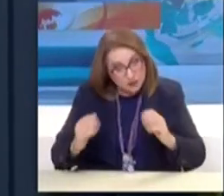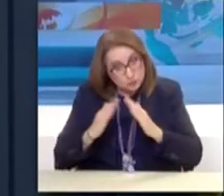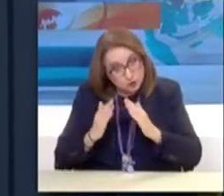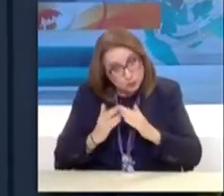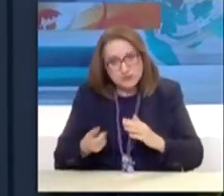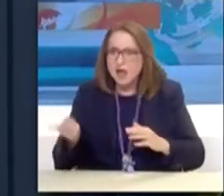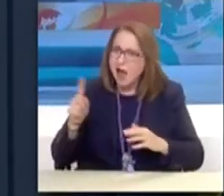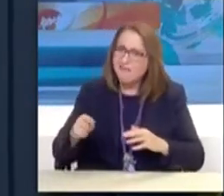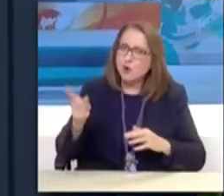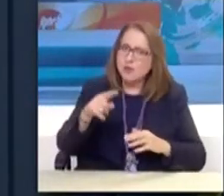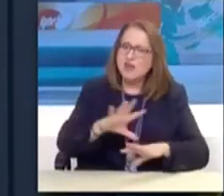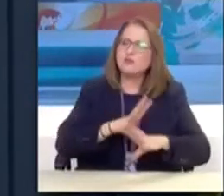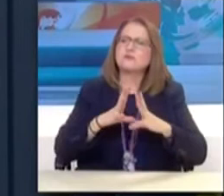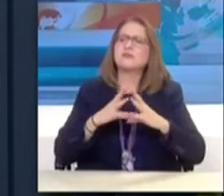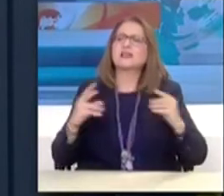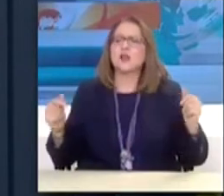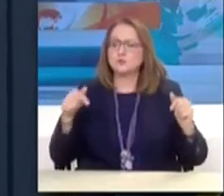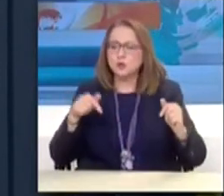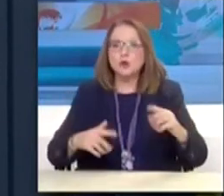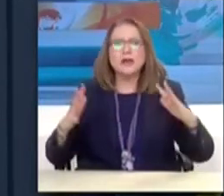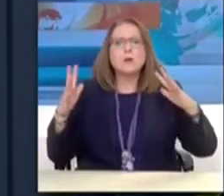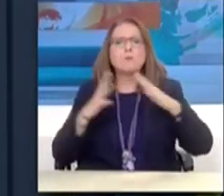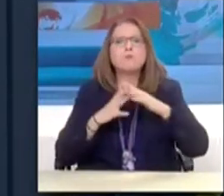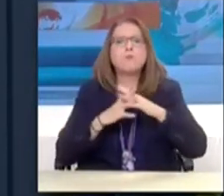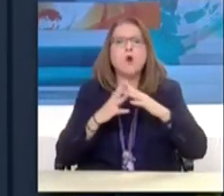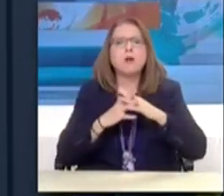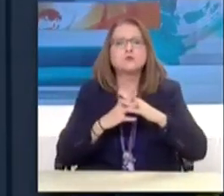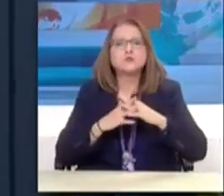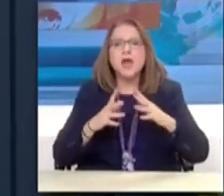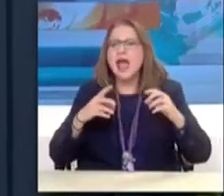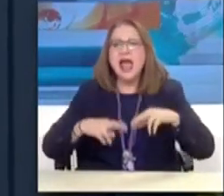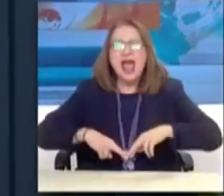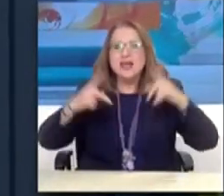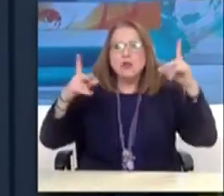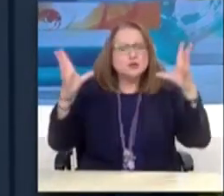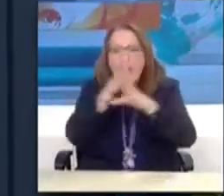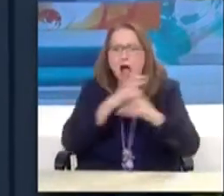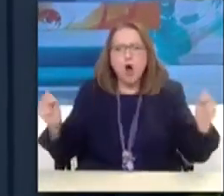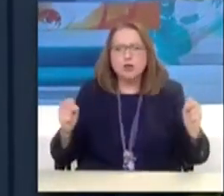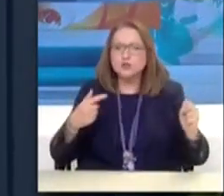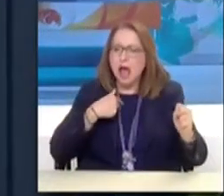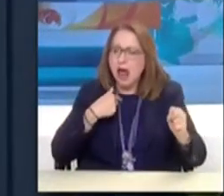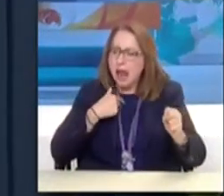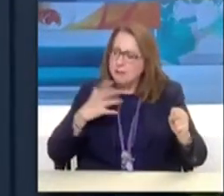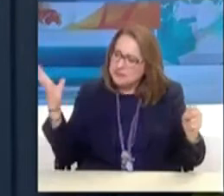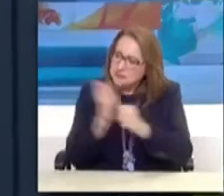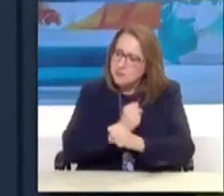κανονικότητα. Νικητές στον πόλεμο με έναν αόρατο εχθρό. Μένουμε σπίτι. Σας ευχαριστώ.